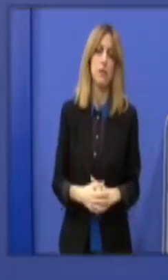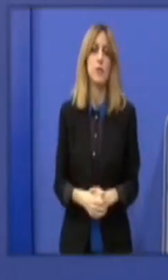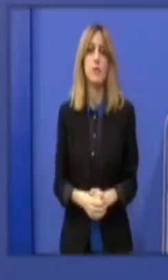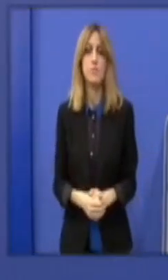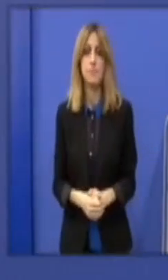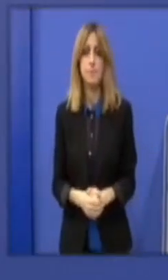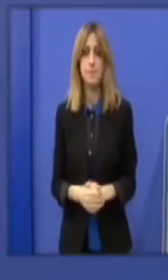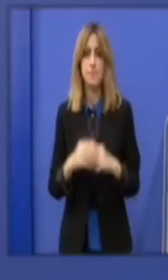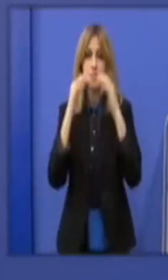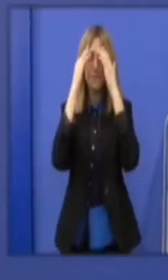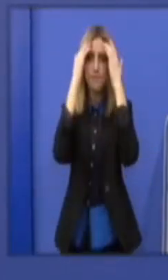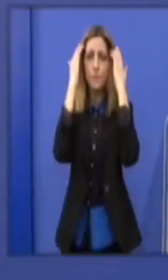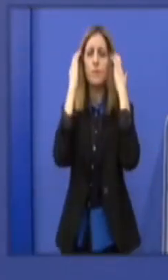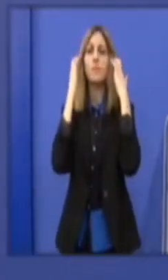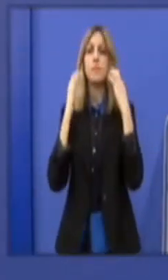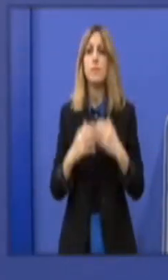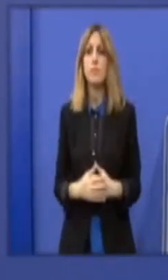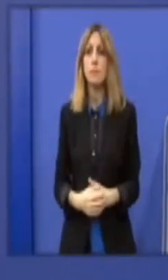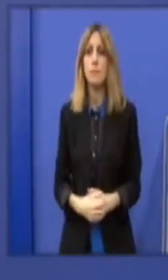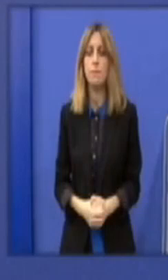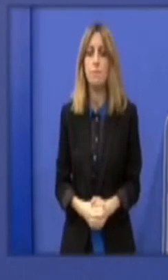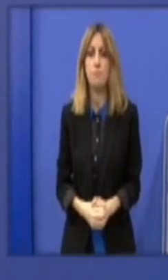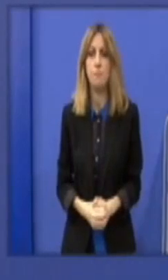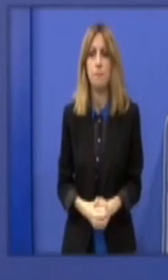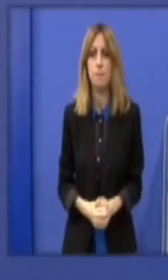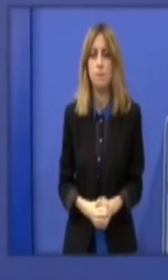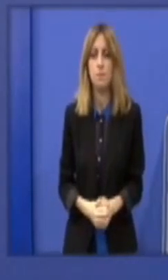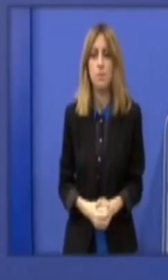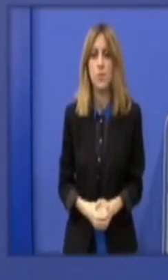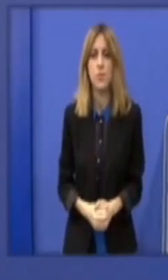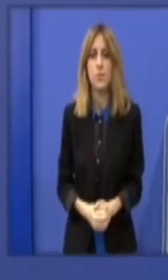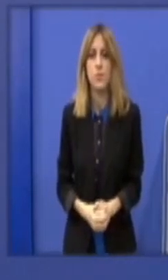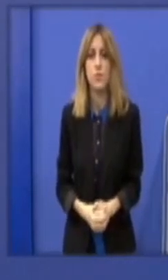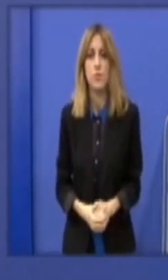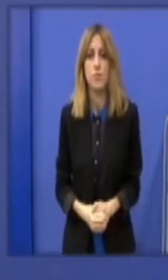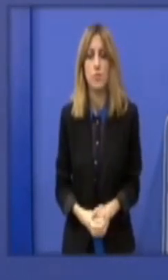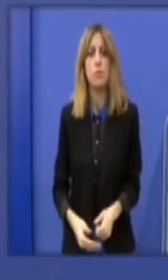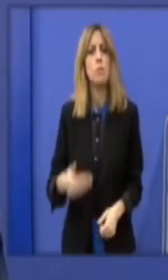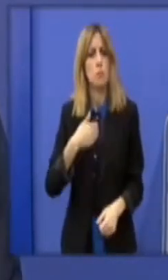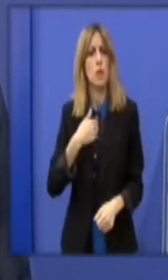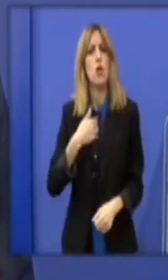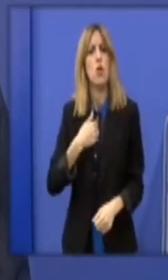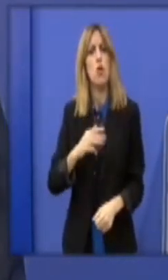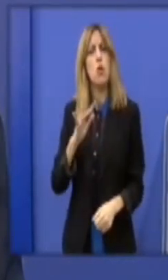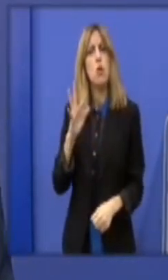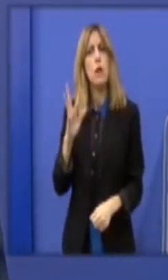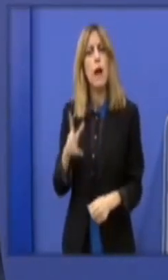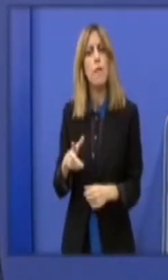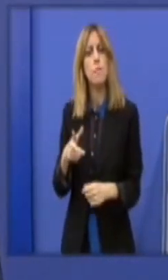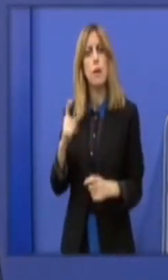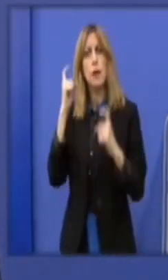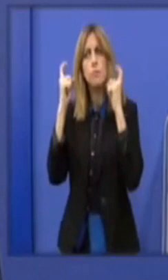Γιατί αυτός βρίσκεται στο επίκεντρο του ενδιαφέροντός μας. Αλλά και ο δικός μου καθημερινός οδηγός στις